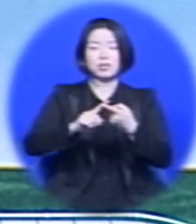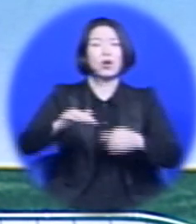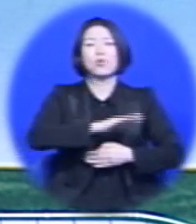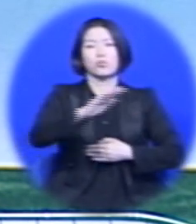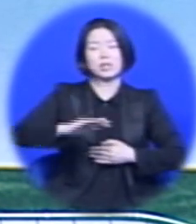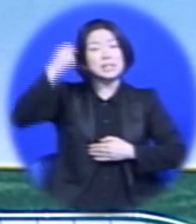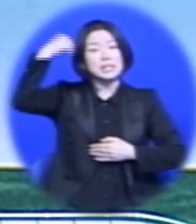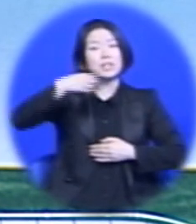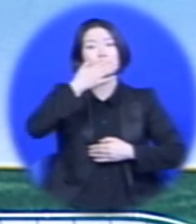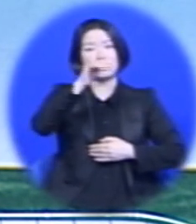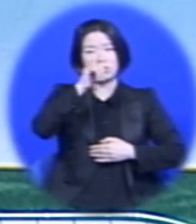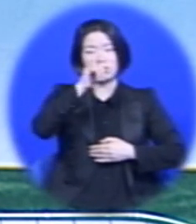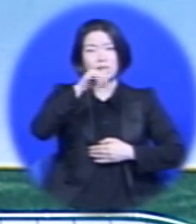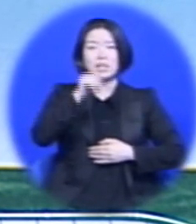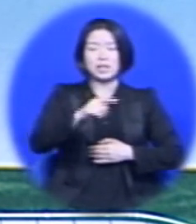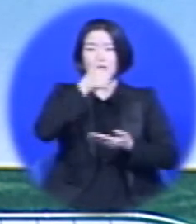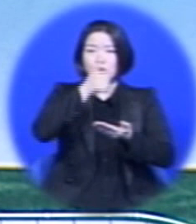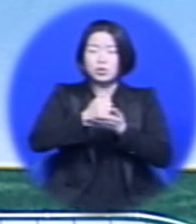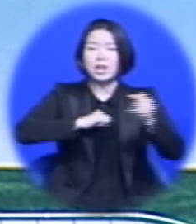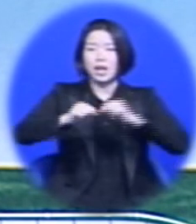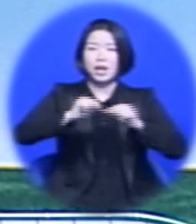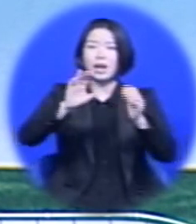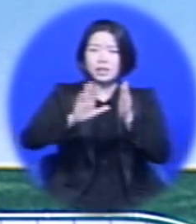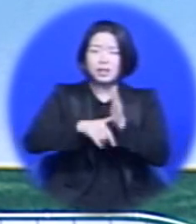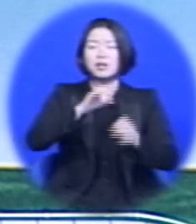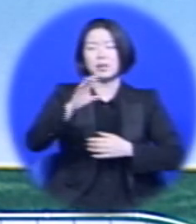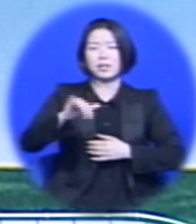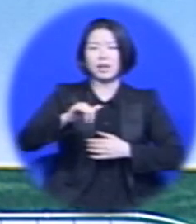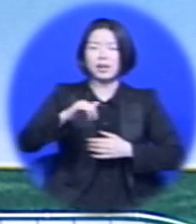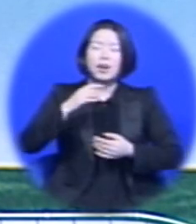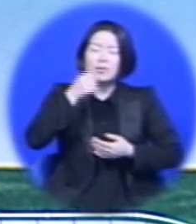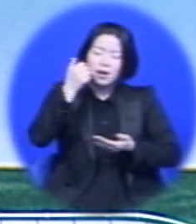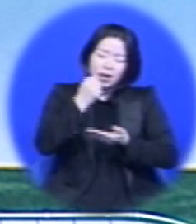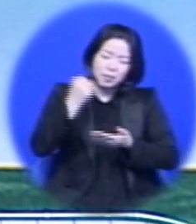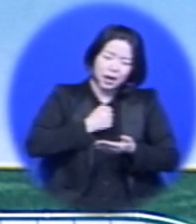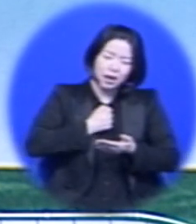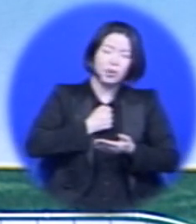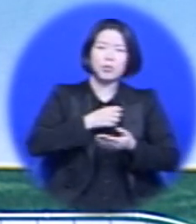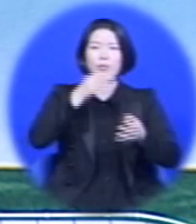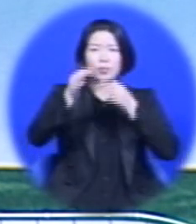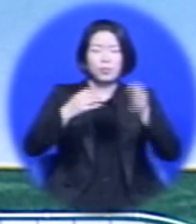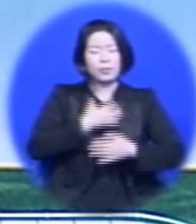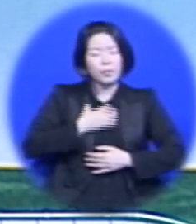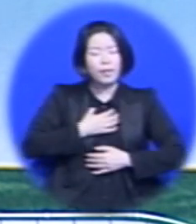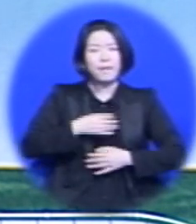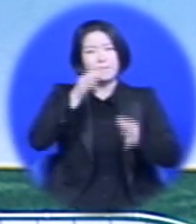이것이 죄를 지을 때마다 성도들을 애통하게 하고 괴롭게 하고 탄식하게 만드는